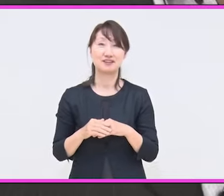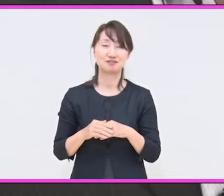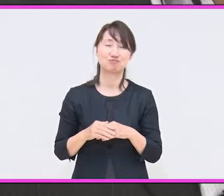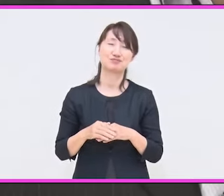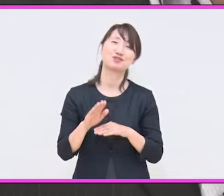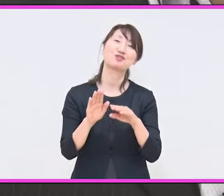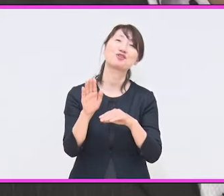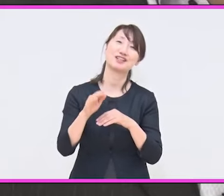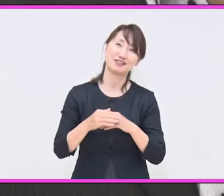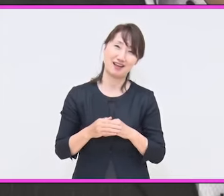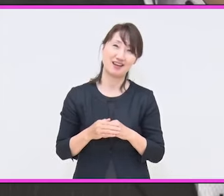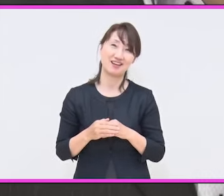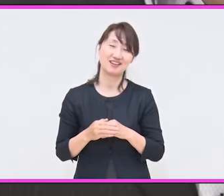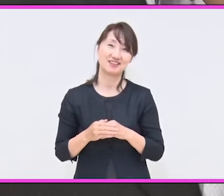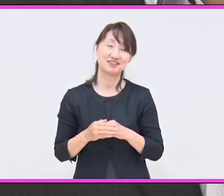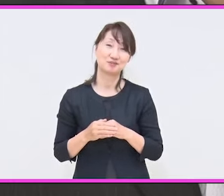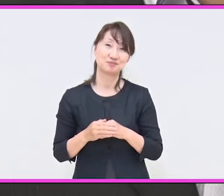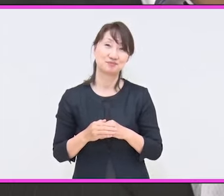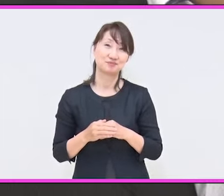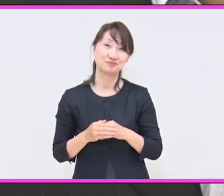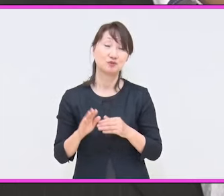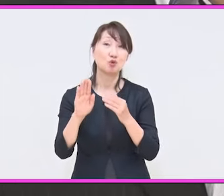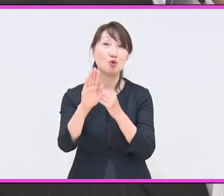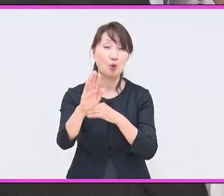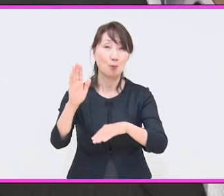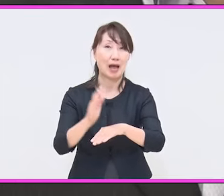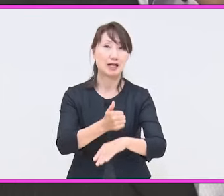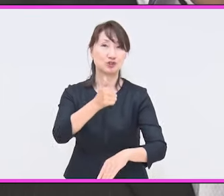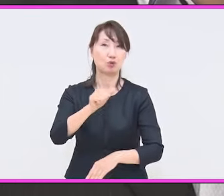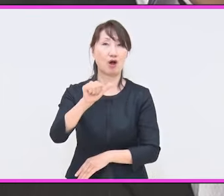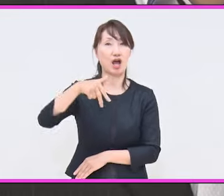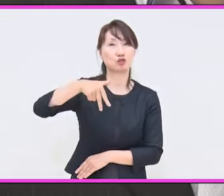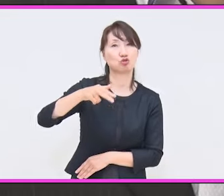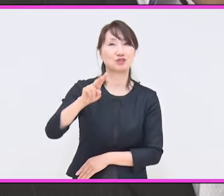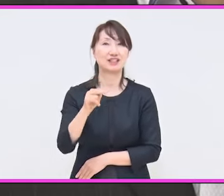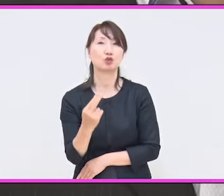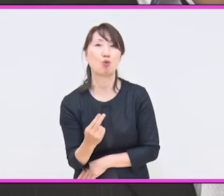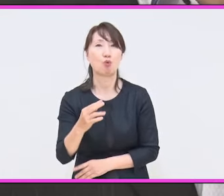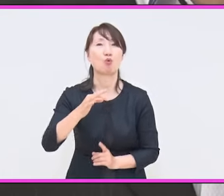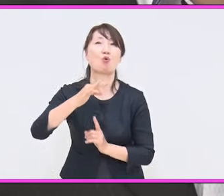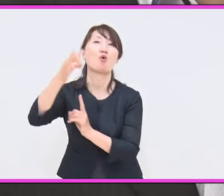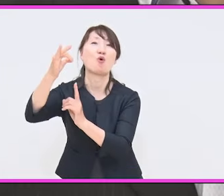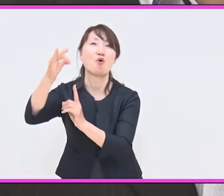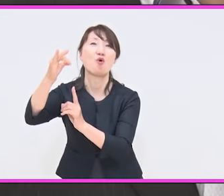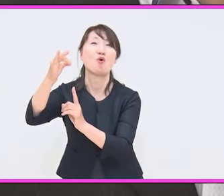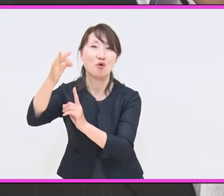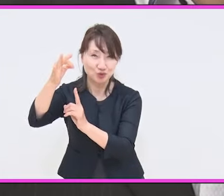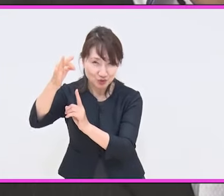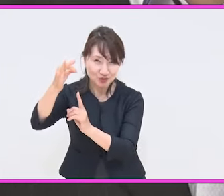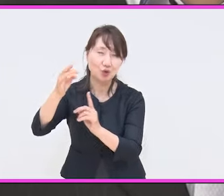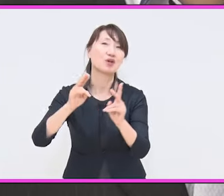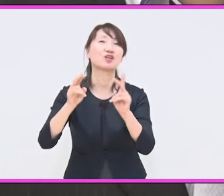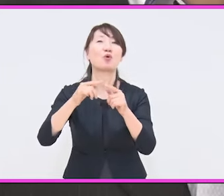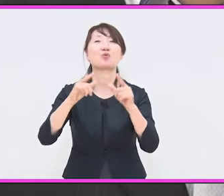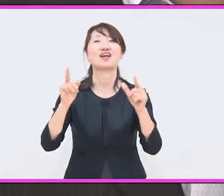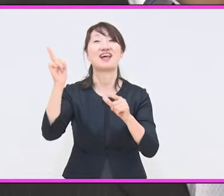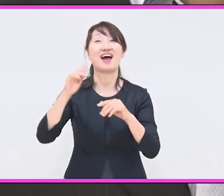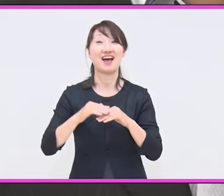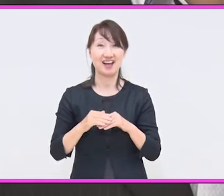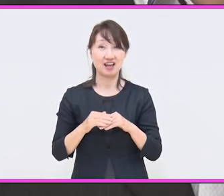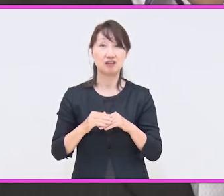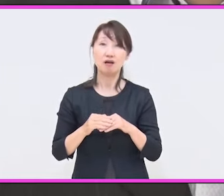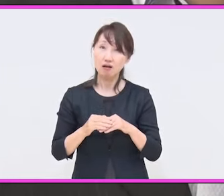まあ、その後、まあ、アスリートとして雇用していただけるという企業が増えてきて、今はもうほとんどあの代表選手に関して